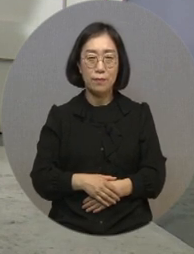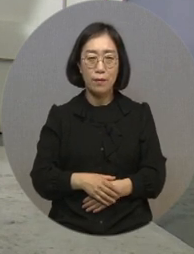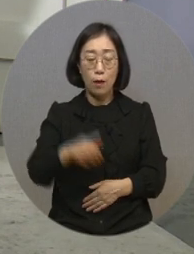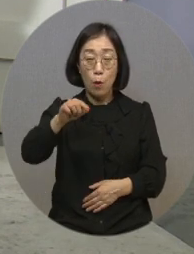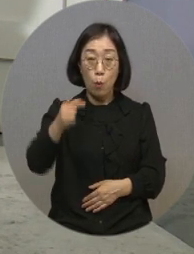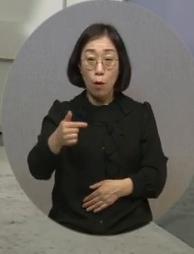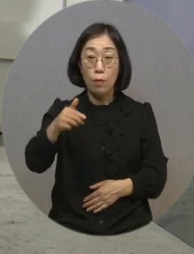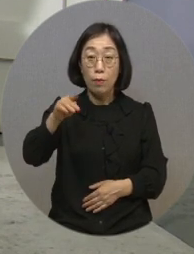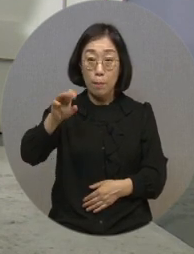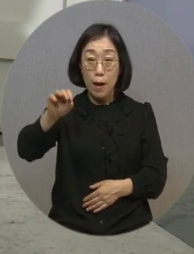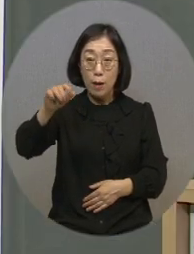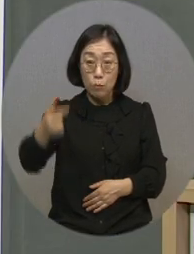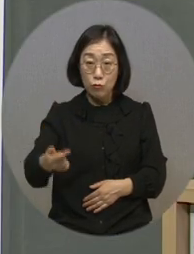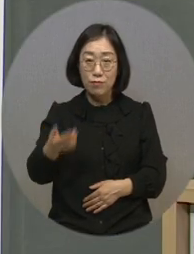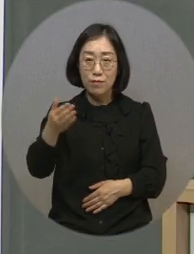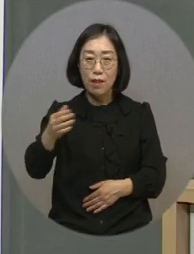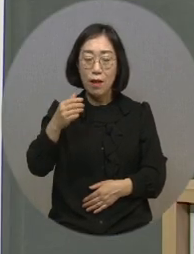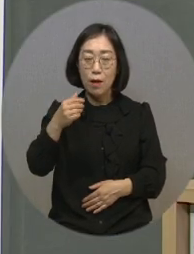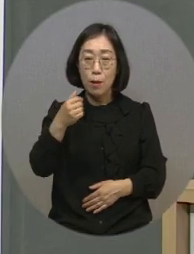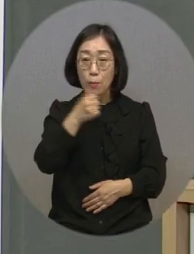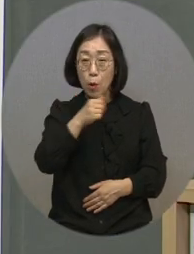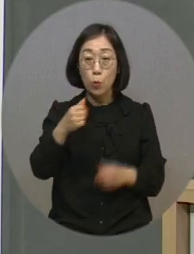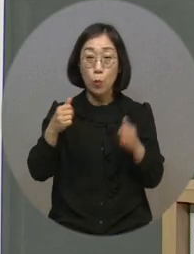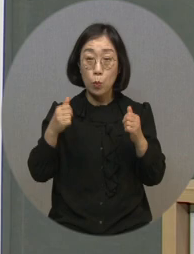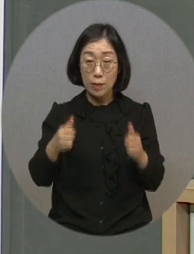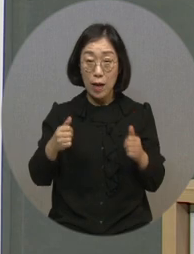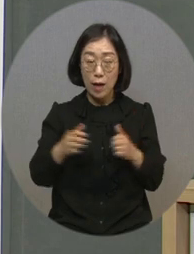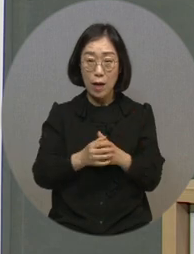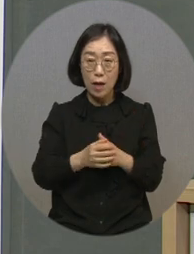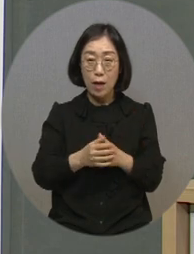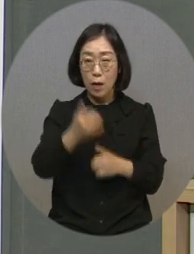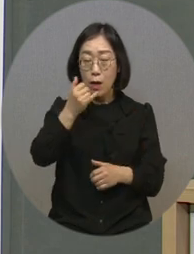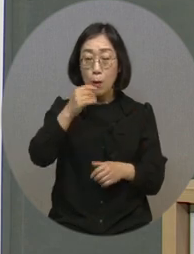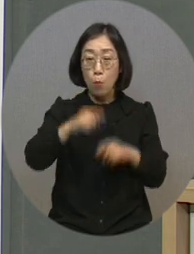권박문 변호사는 목포의